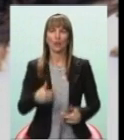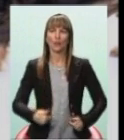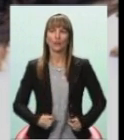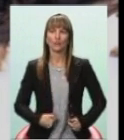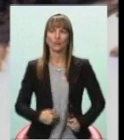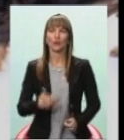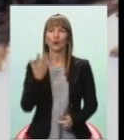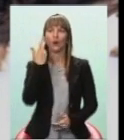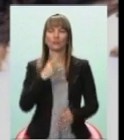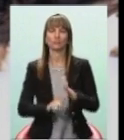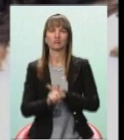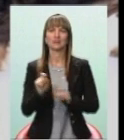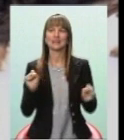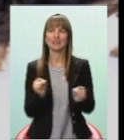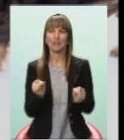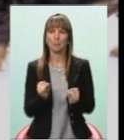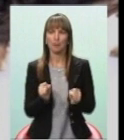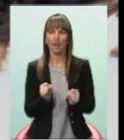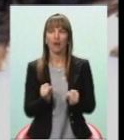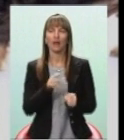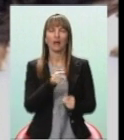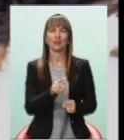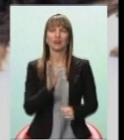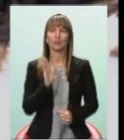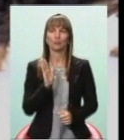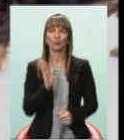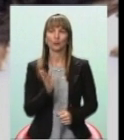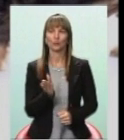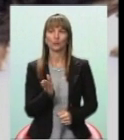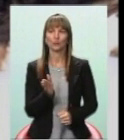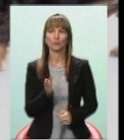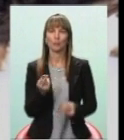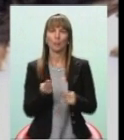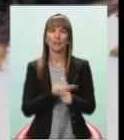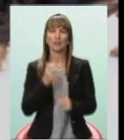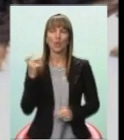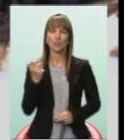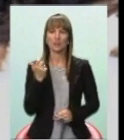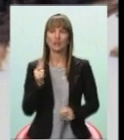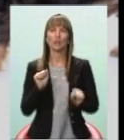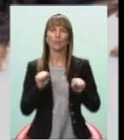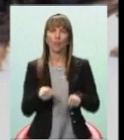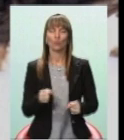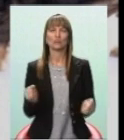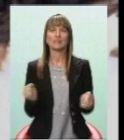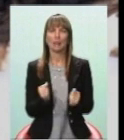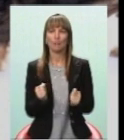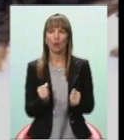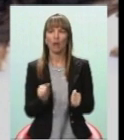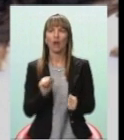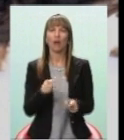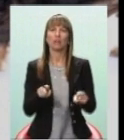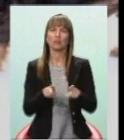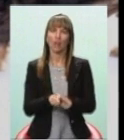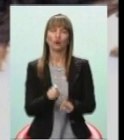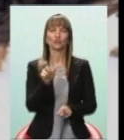Когда наступит зима, они будут без хозяина, они могут замерзнуть. А так человек